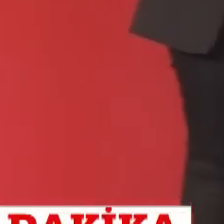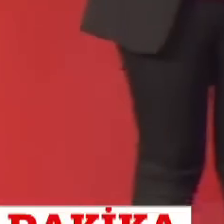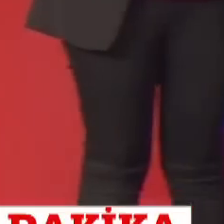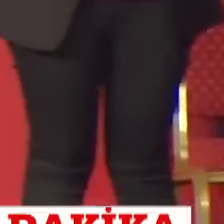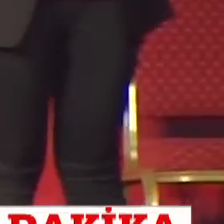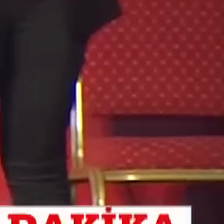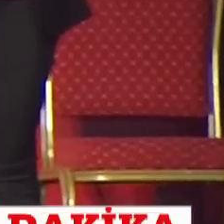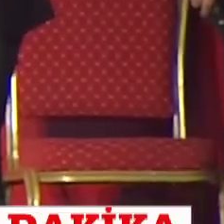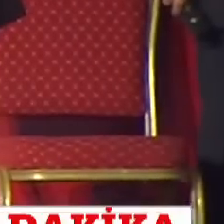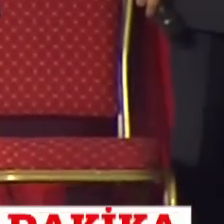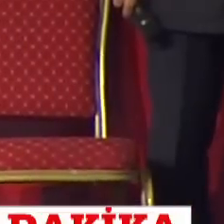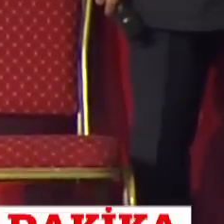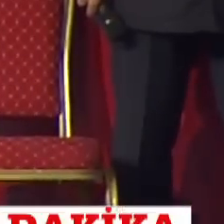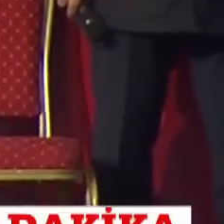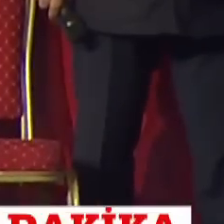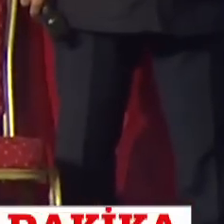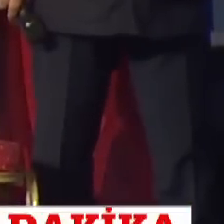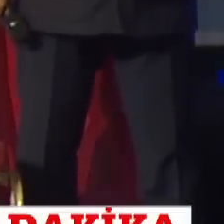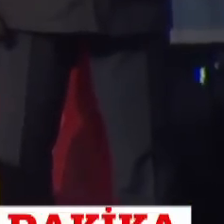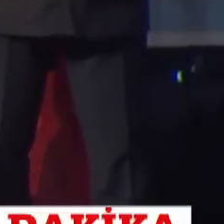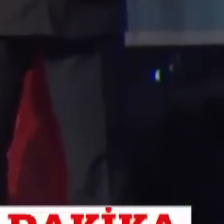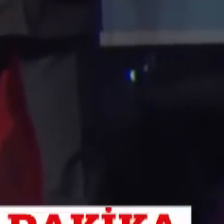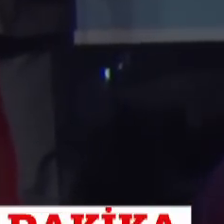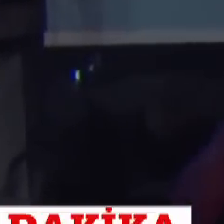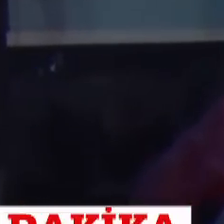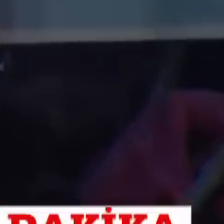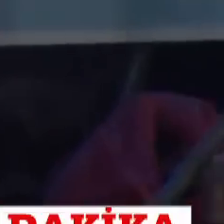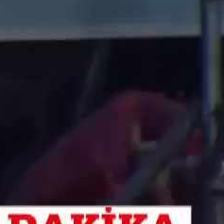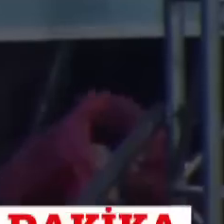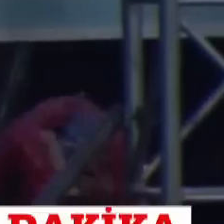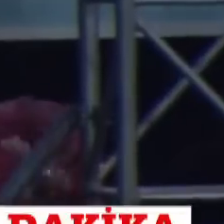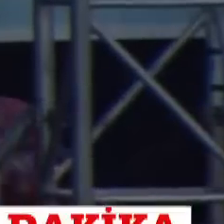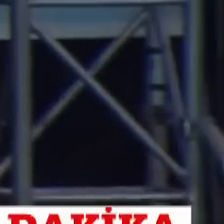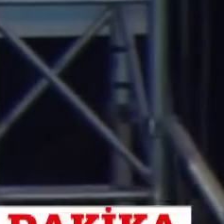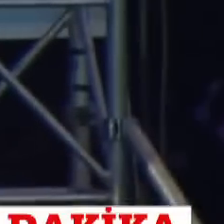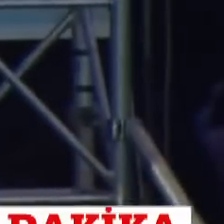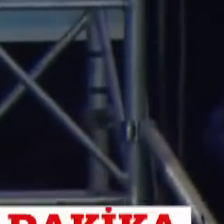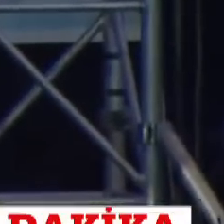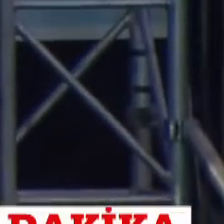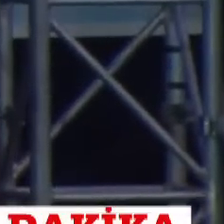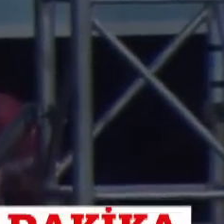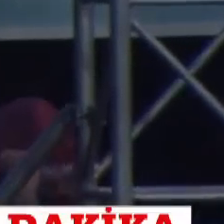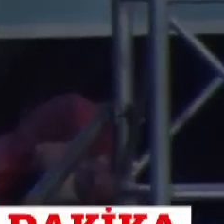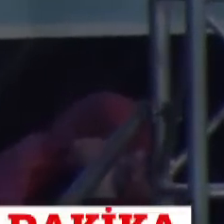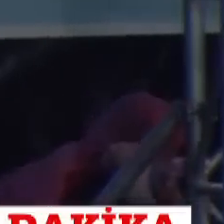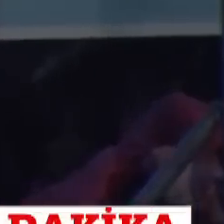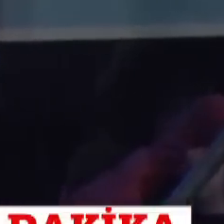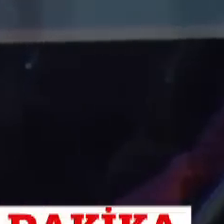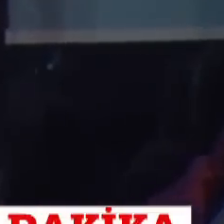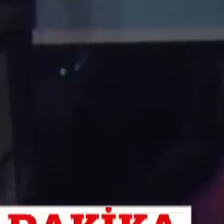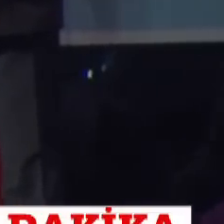kıymetli hemşerilerim, belediye başkanınızla birlikte onları burada ağırlayacaksınız. Onların